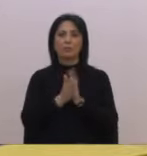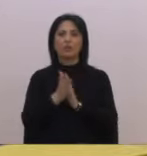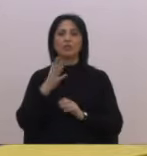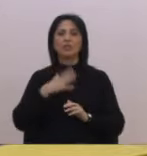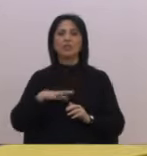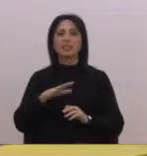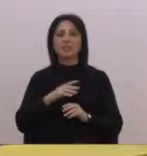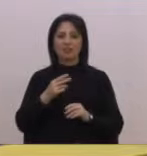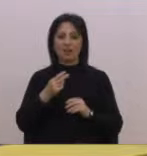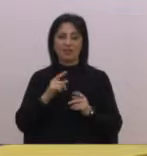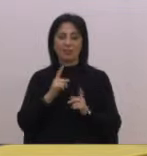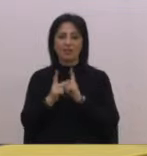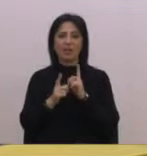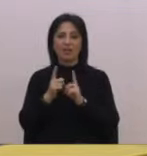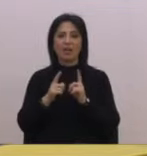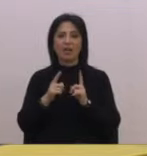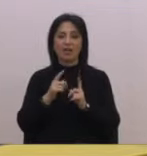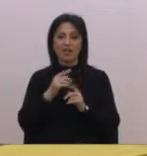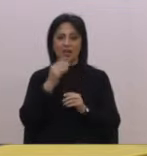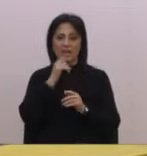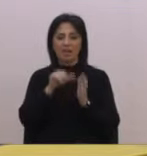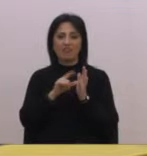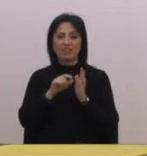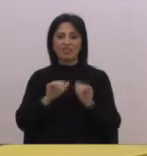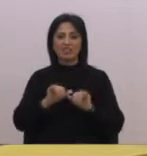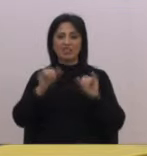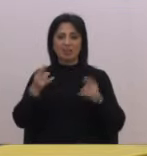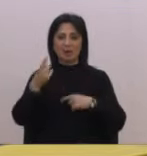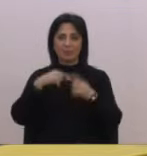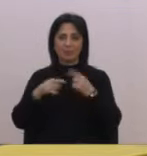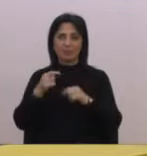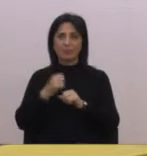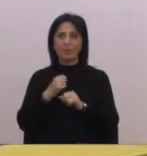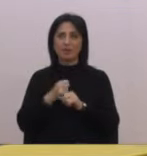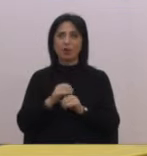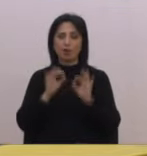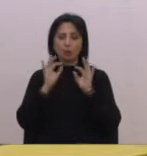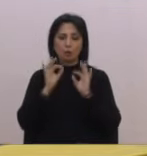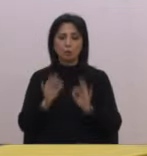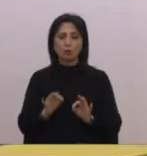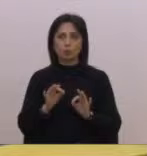საქართველოში რეინვესტირების წილი არის მნიშვნელოვნად გაზრდილი. ასევე უბრალოდ ობიექტური